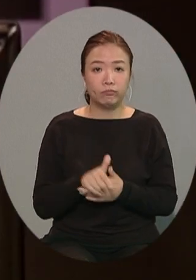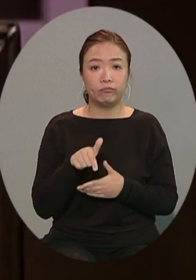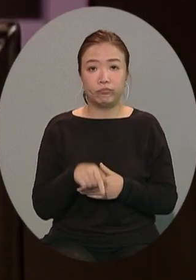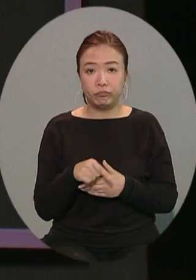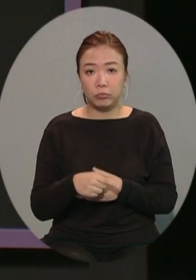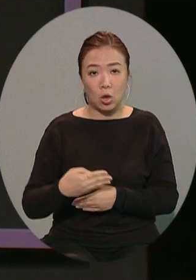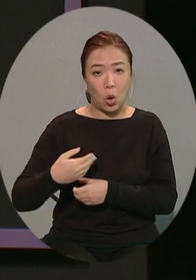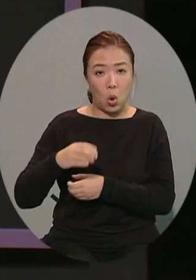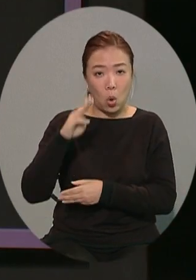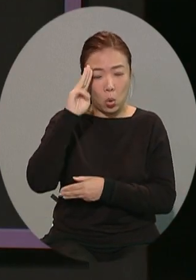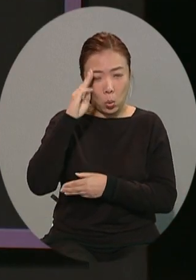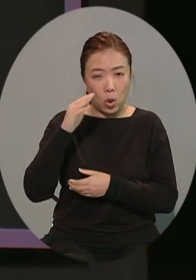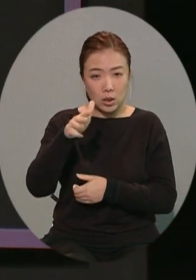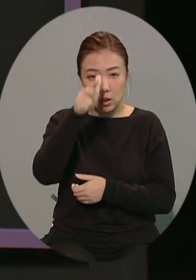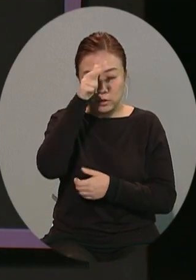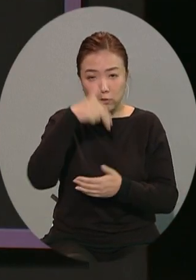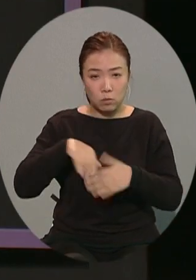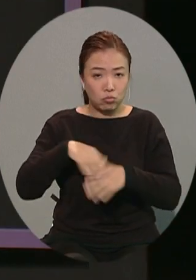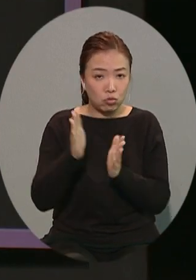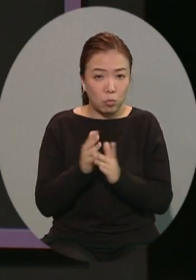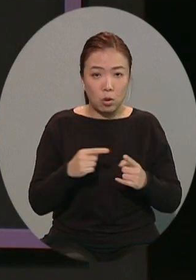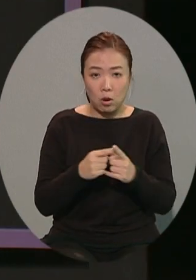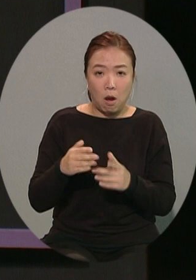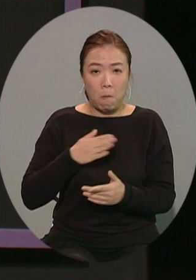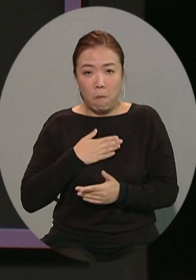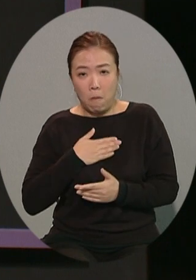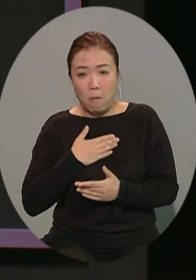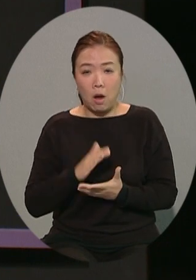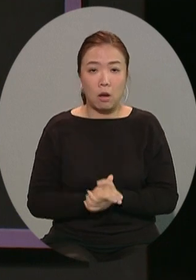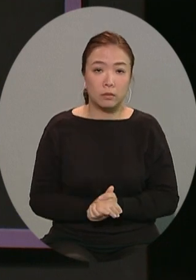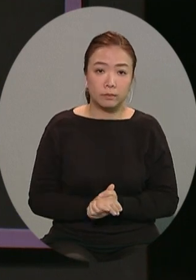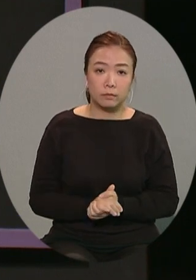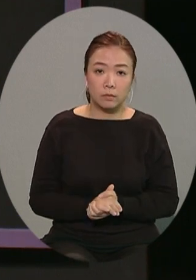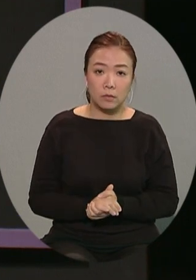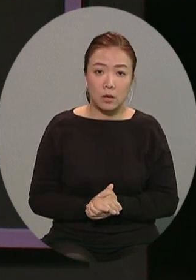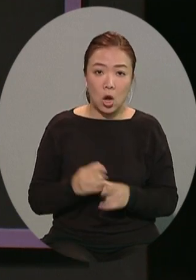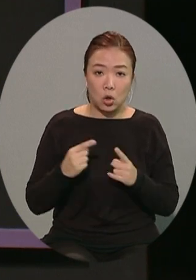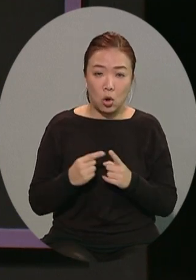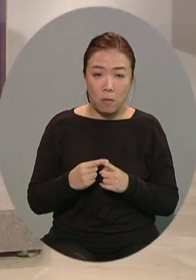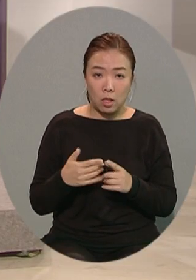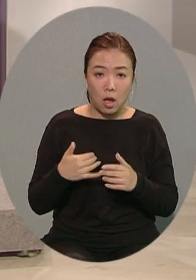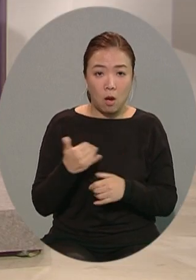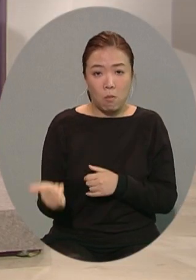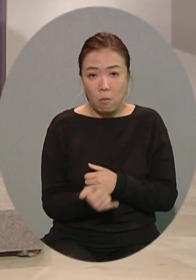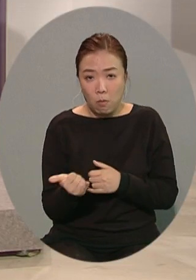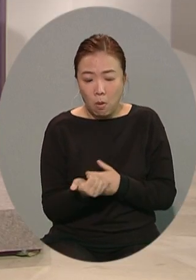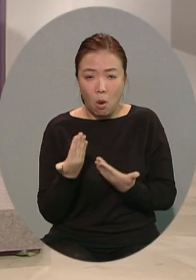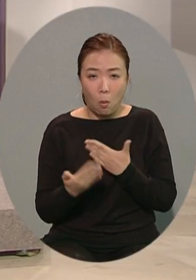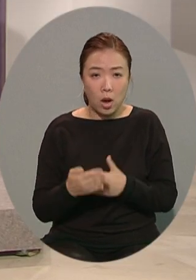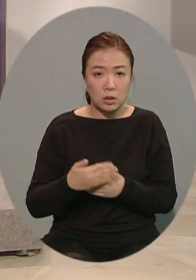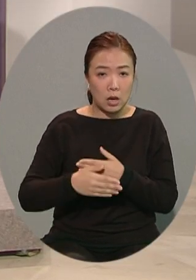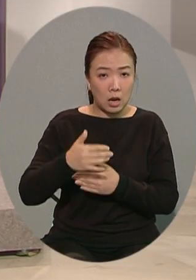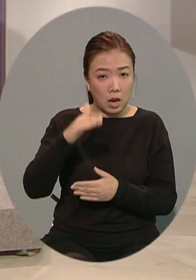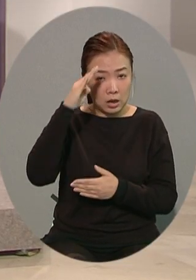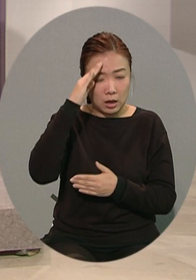政府的社会里面，所有的居民都活于恐惧之中，居民出街随时会因为警报而导致